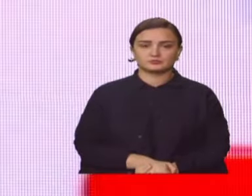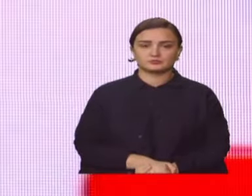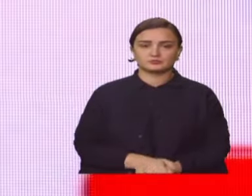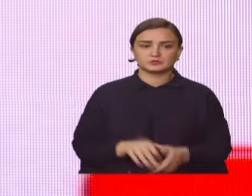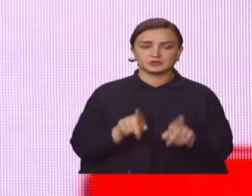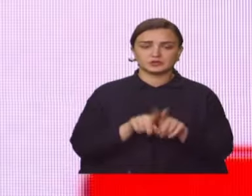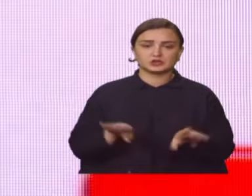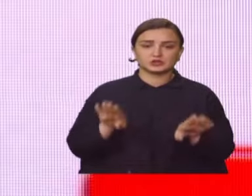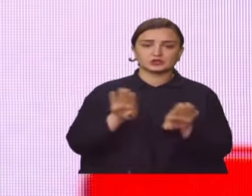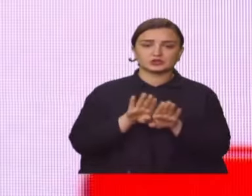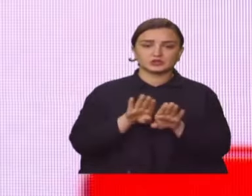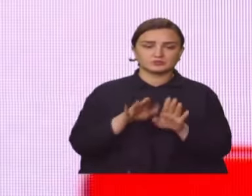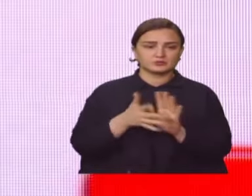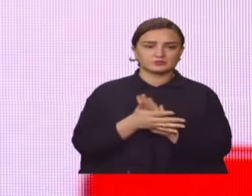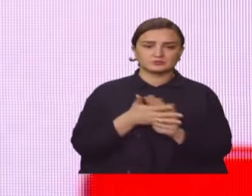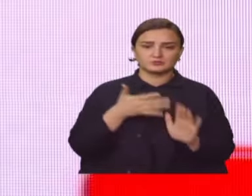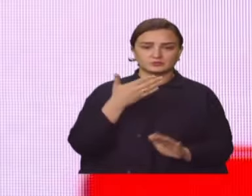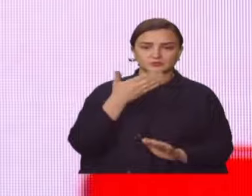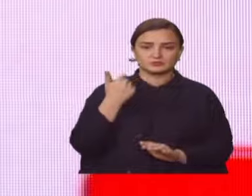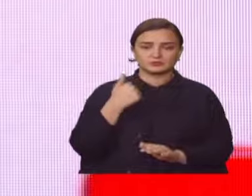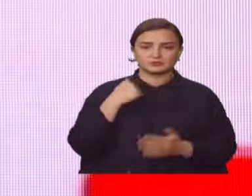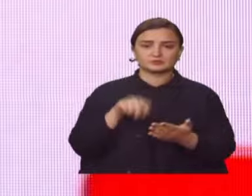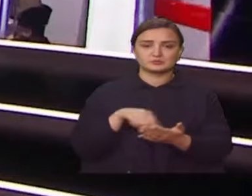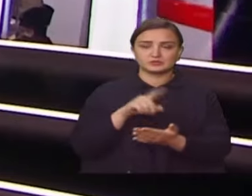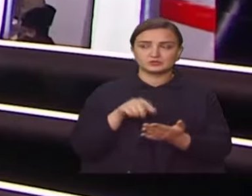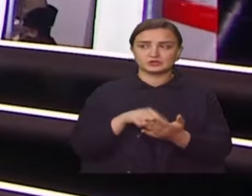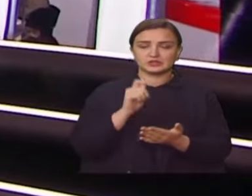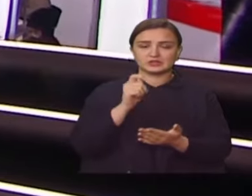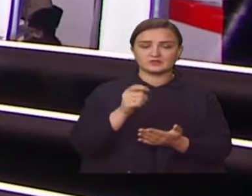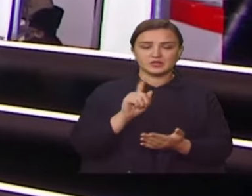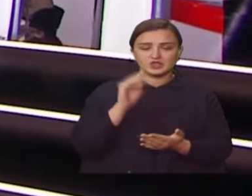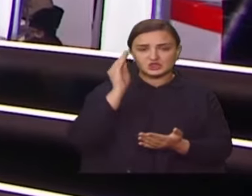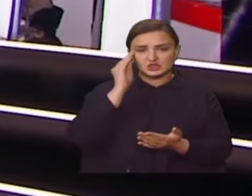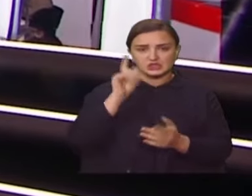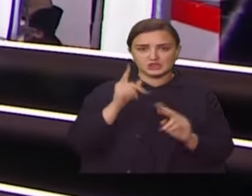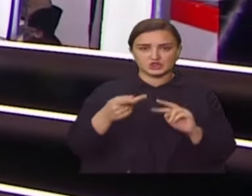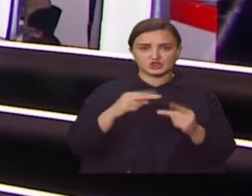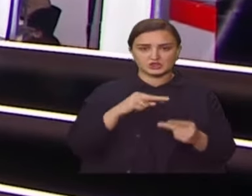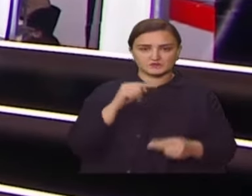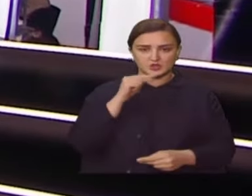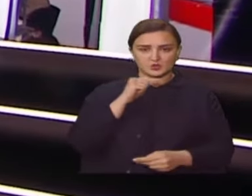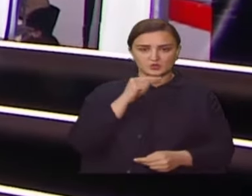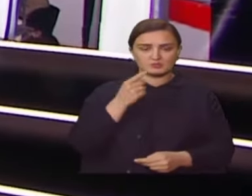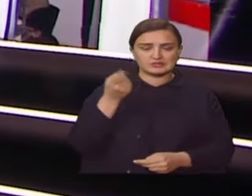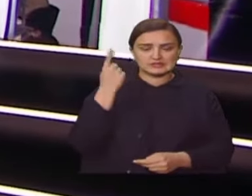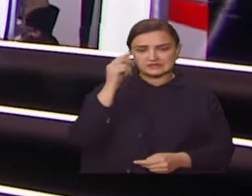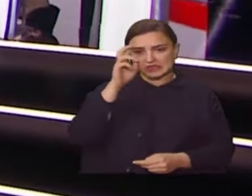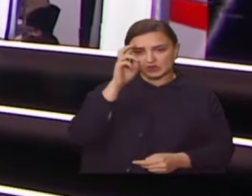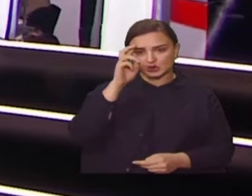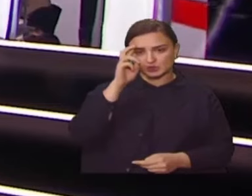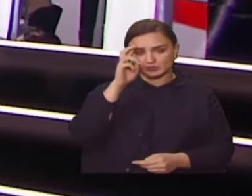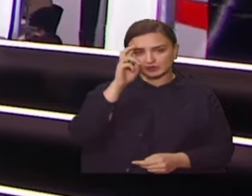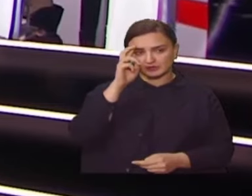შედარებები ცოტა ბუნდოვანია და ამიტომ ჩემი კითხვა ასეთი იქნებოდა. თვისობრივად რა შეიცვალა ეკონომიკაში წინა